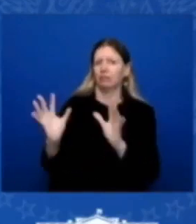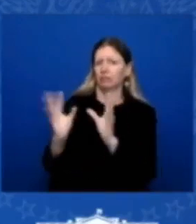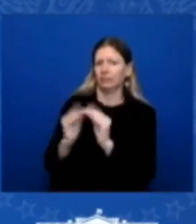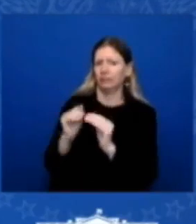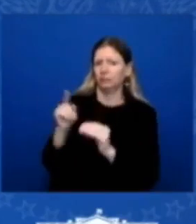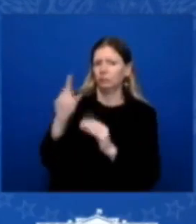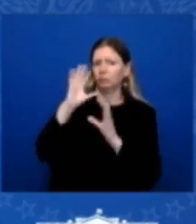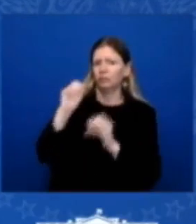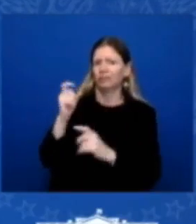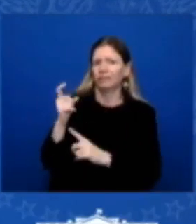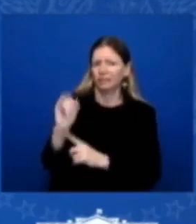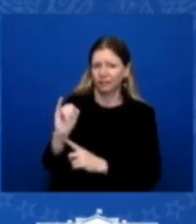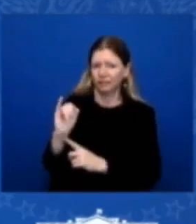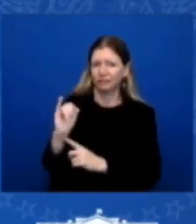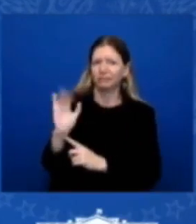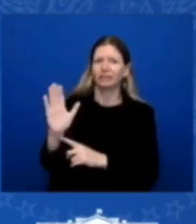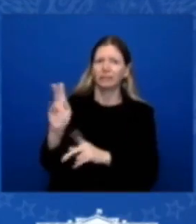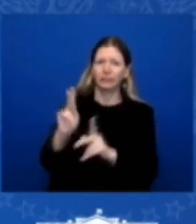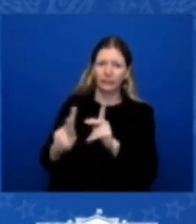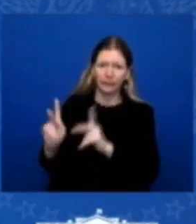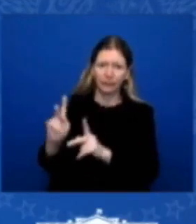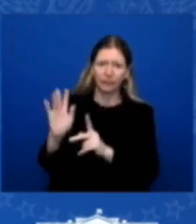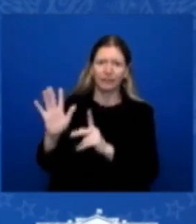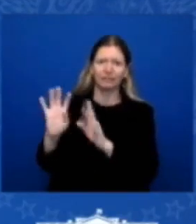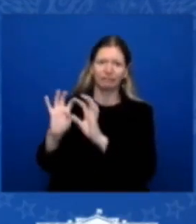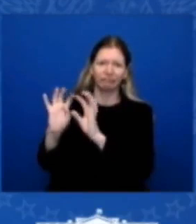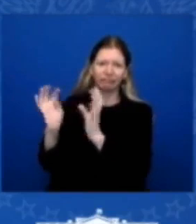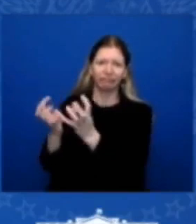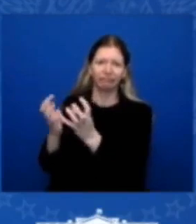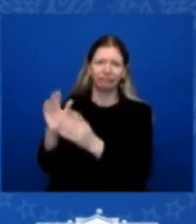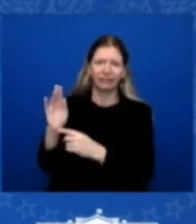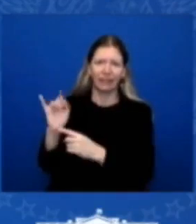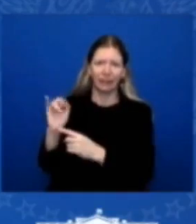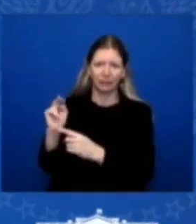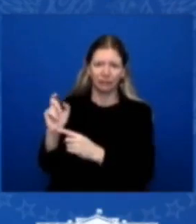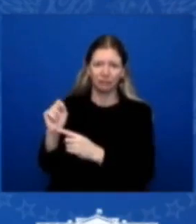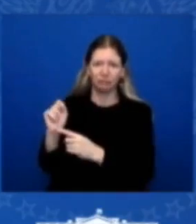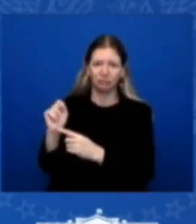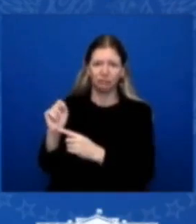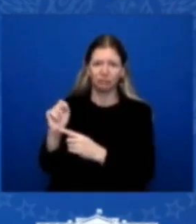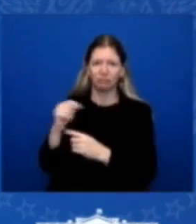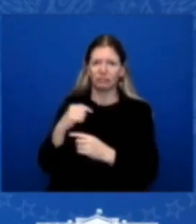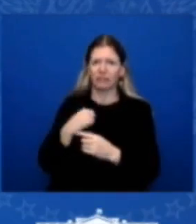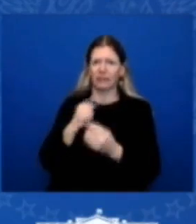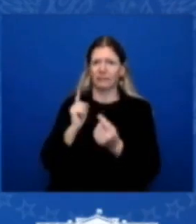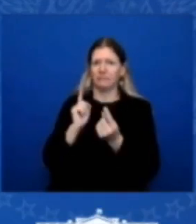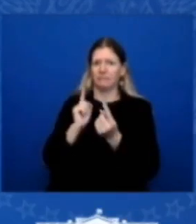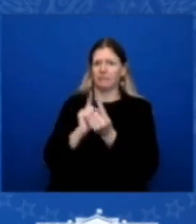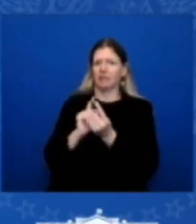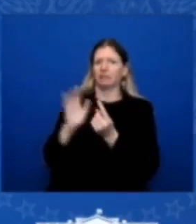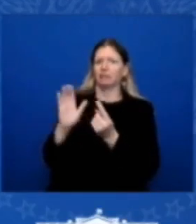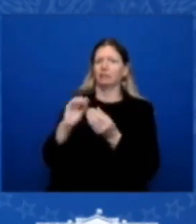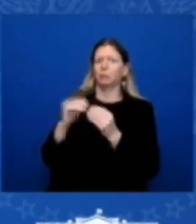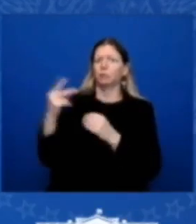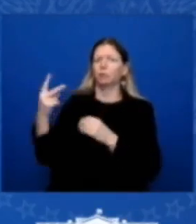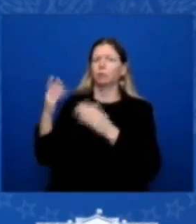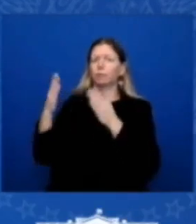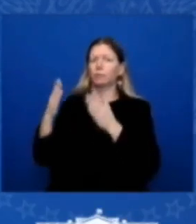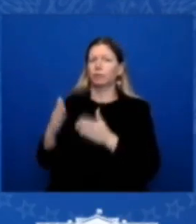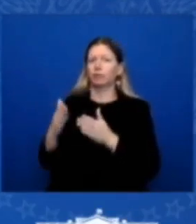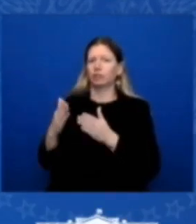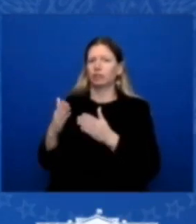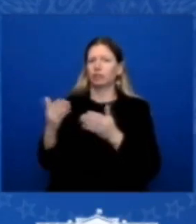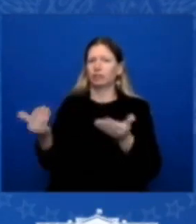düzenledikleri ortak basın açıklamasında iki ülke ilişkilerinin düzeyinin kapsamlı stratejik ortaklığa yükseltilmesine ilişkin